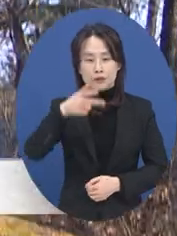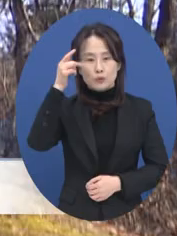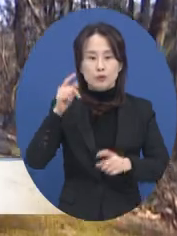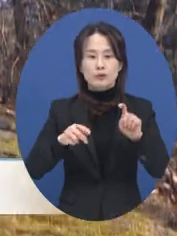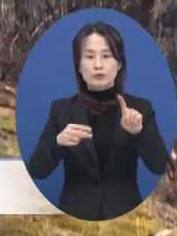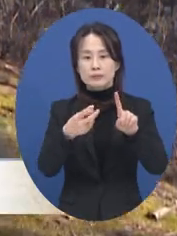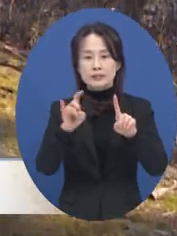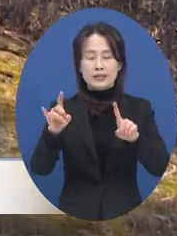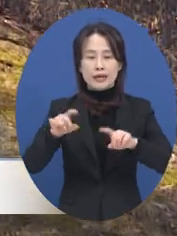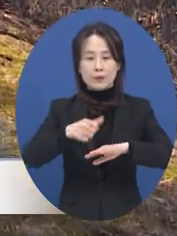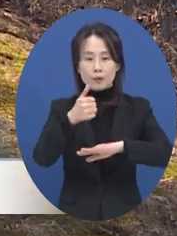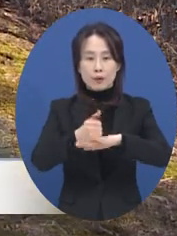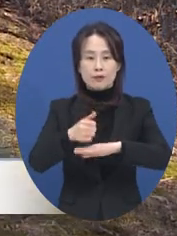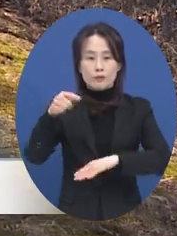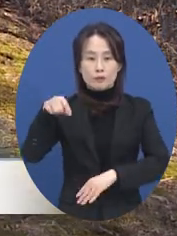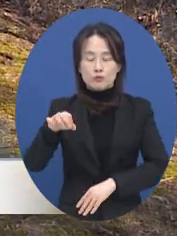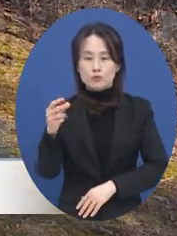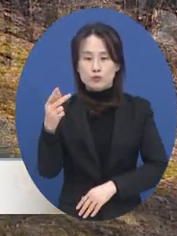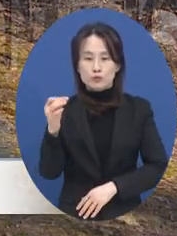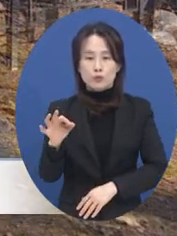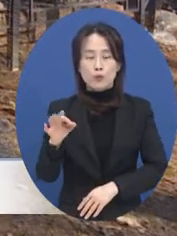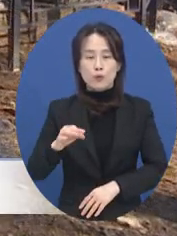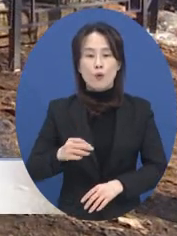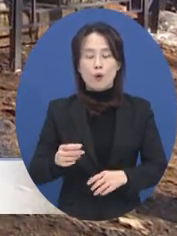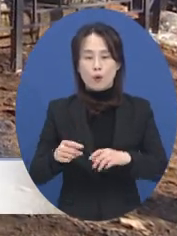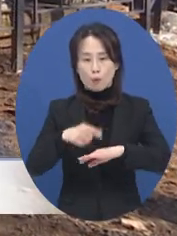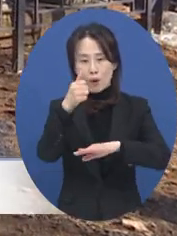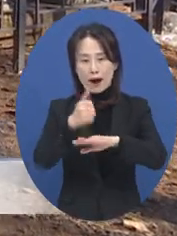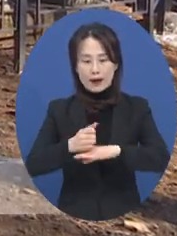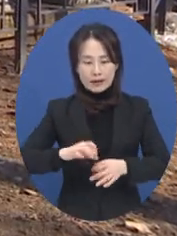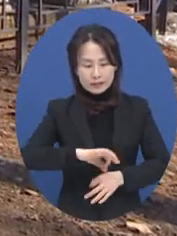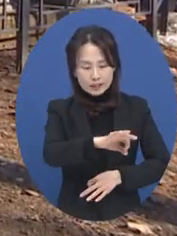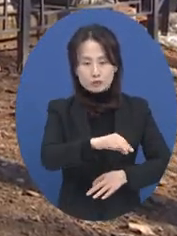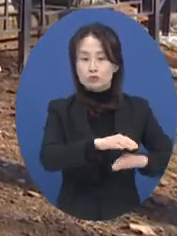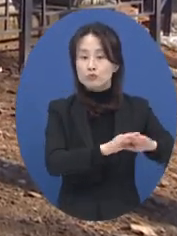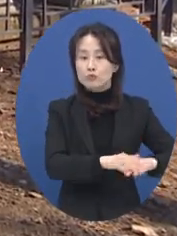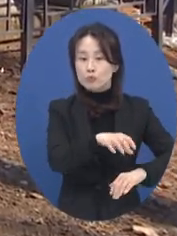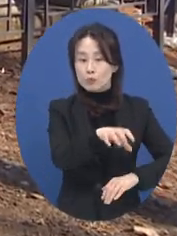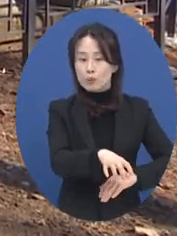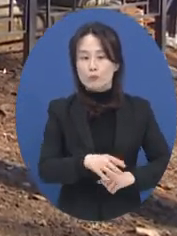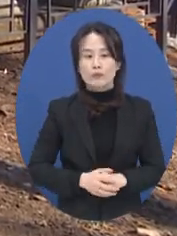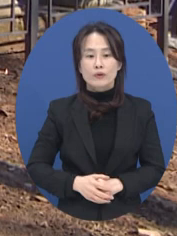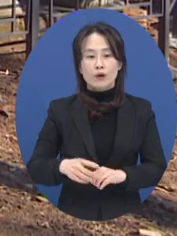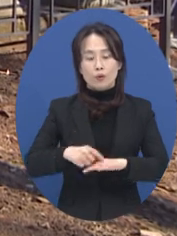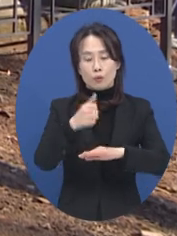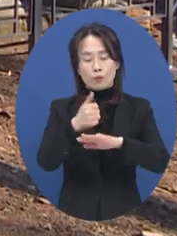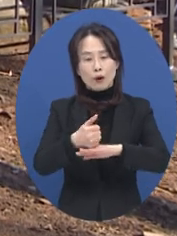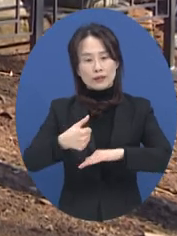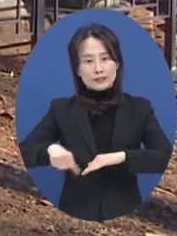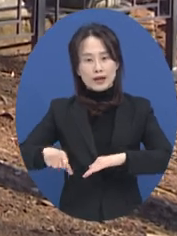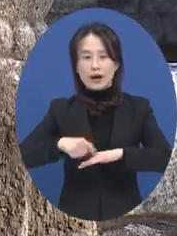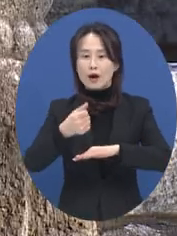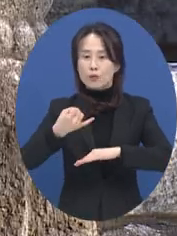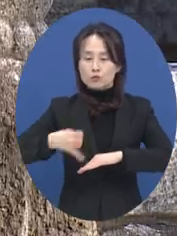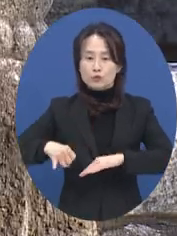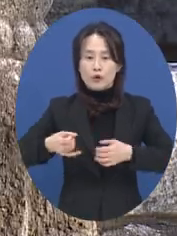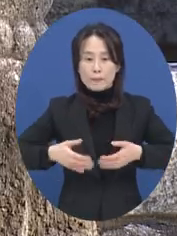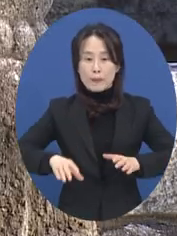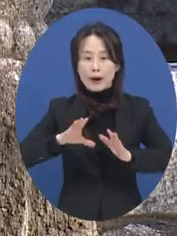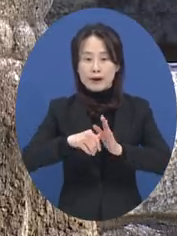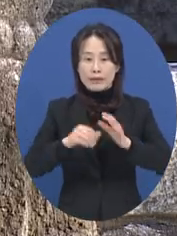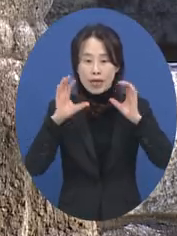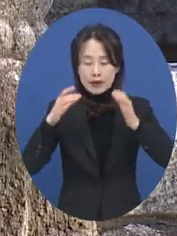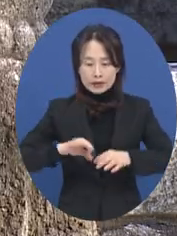조선 제11대 임금인 중종대왕의 탯주를 모신 곳입니다. 조선 왕실에서는 왕자나 공주, 옹주가 태어날 때